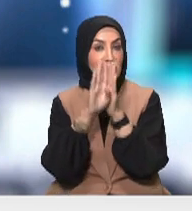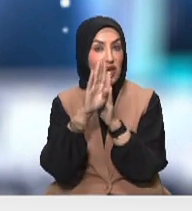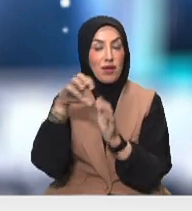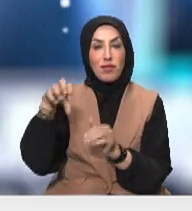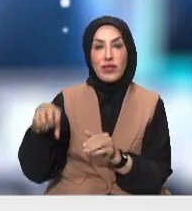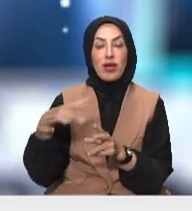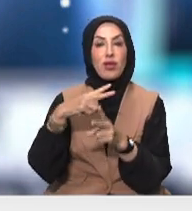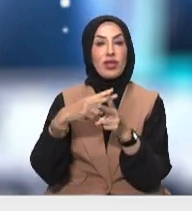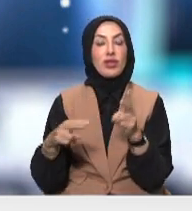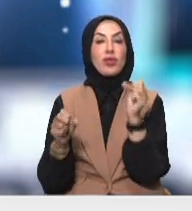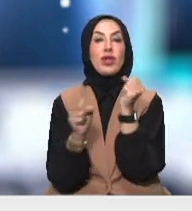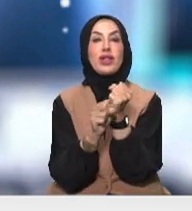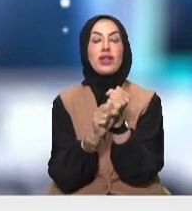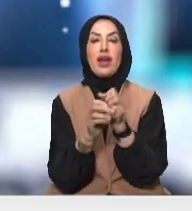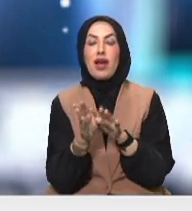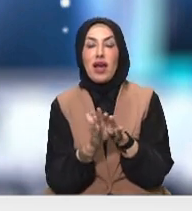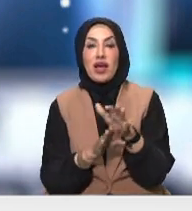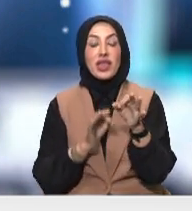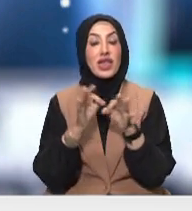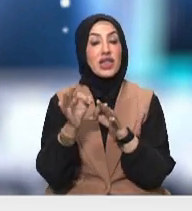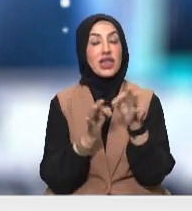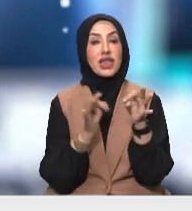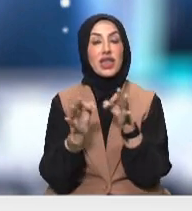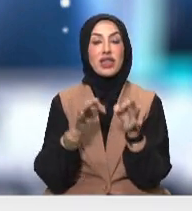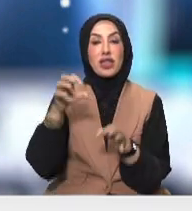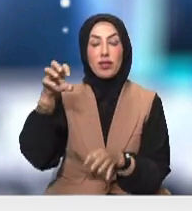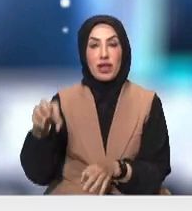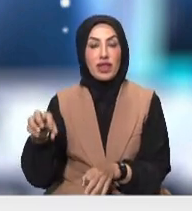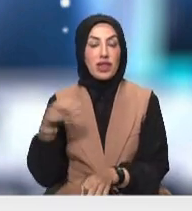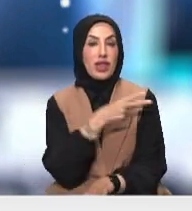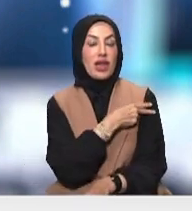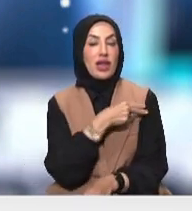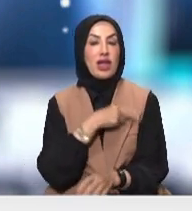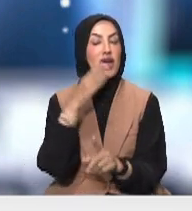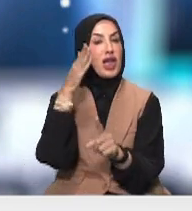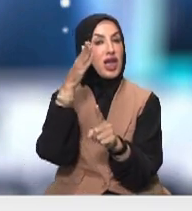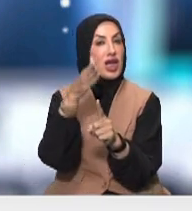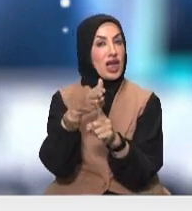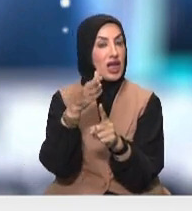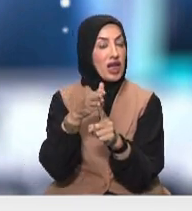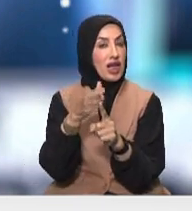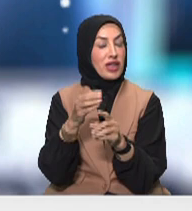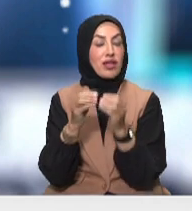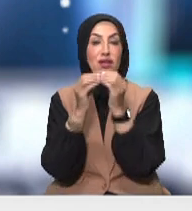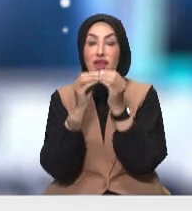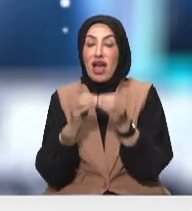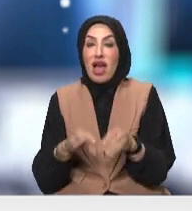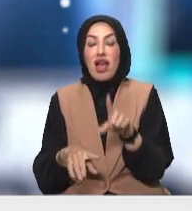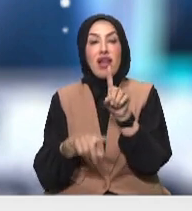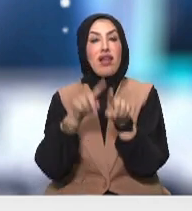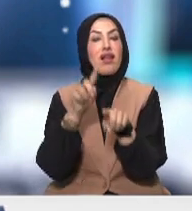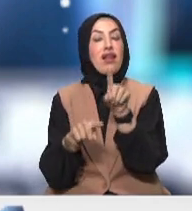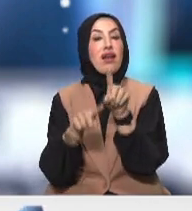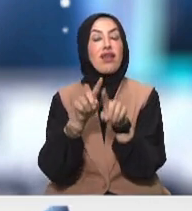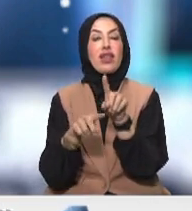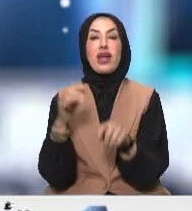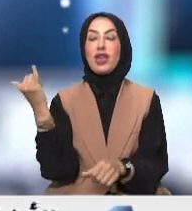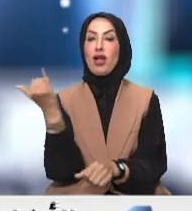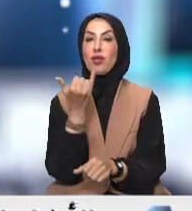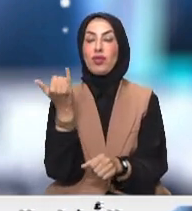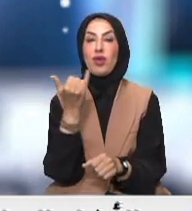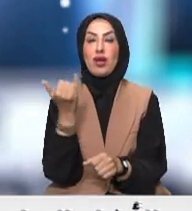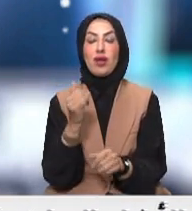لجهوده بهدف التنسيق بين الدول الاعضاء بهدف حل حله القضايا الموضوعيه العديده التي